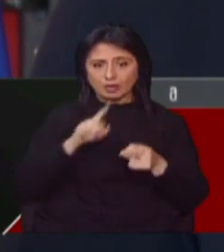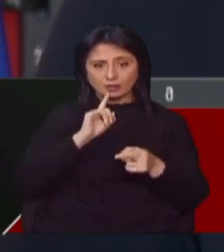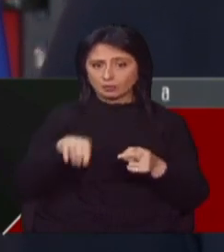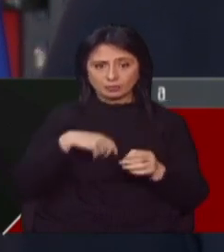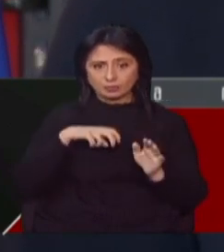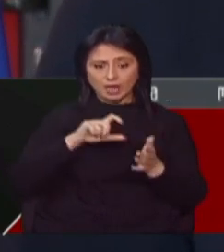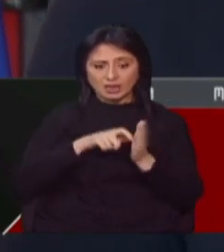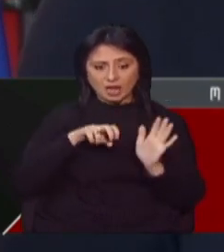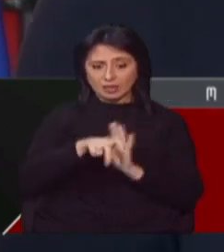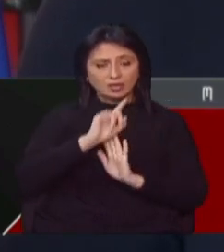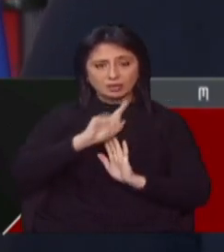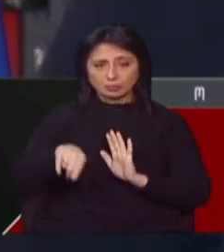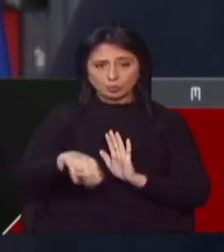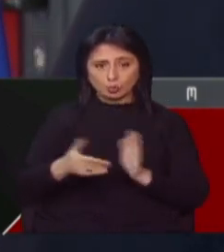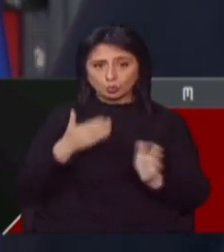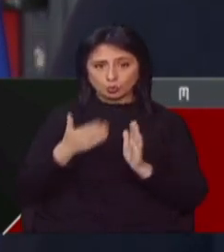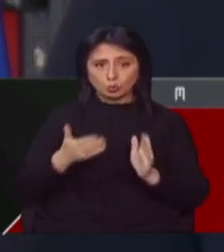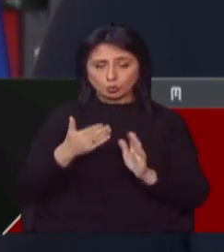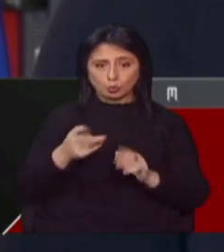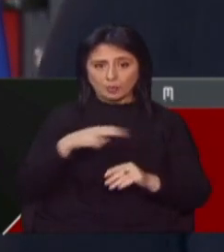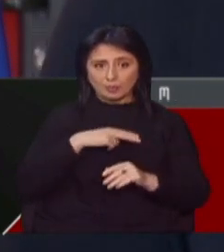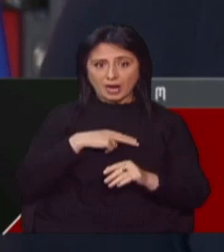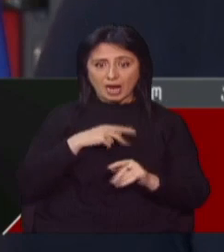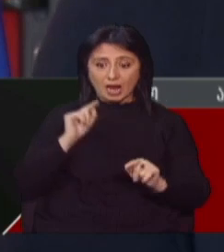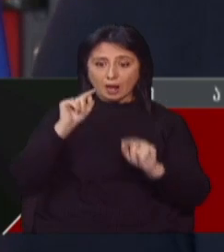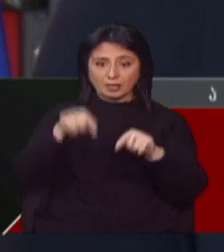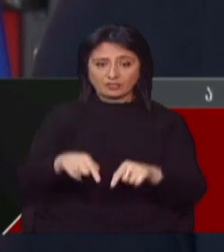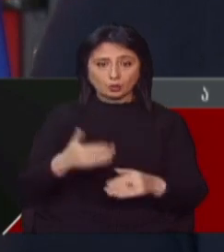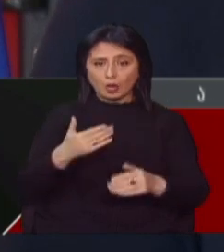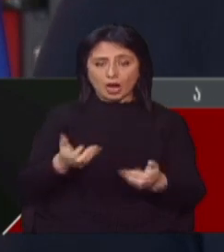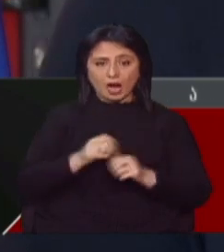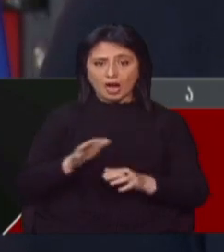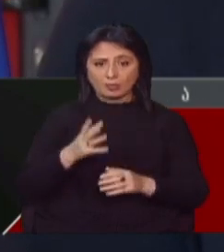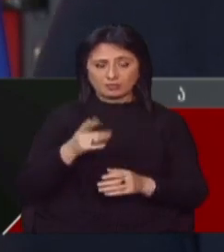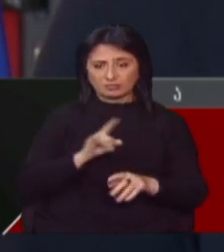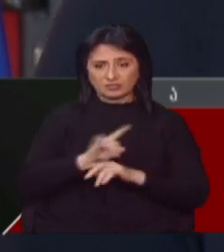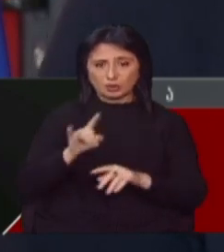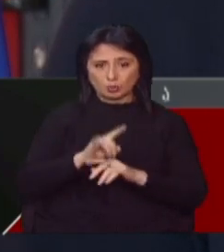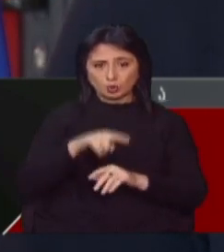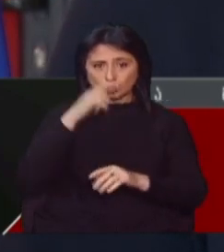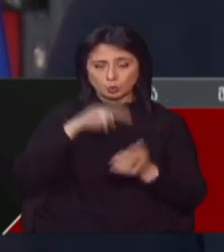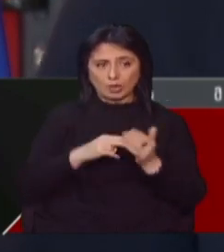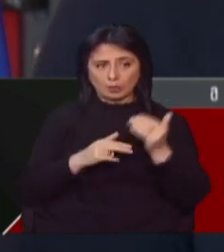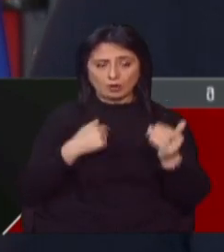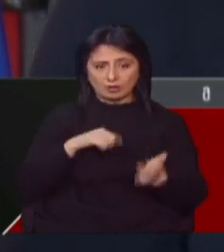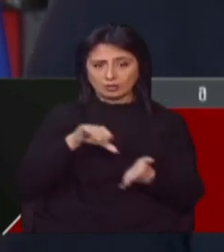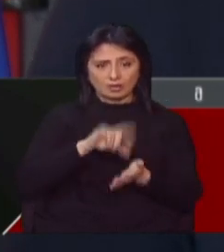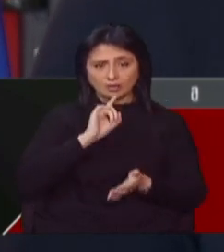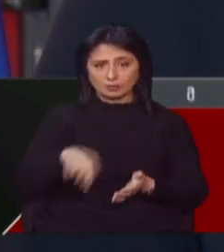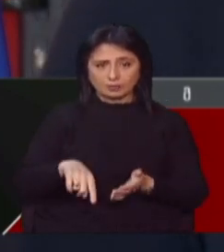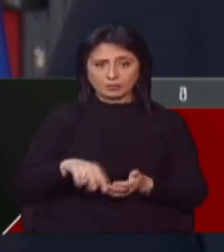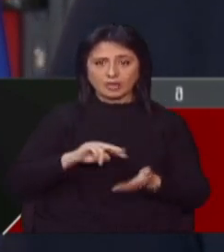არ შევდივართ დარბაზში, თუ ეს პარლამენტამდე მოვიდა და არ მივიღებთ იმ ფარში და იმ რუსულ გეგმაში მონაწილეობას,